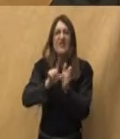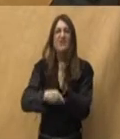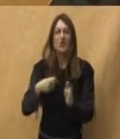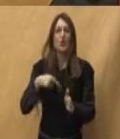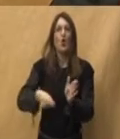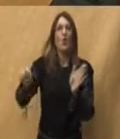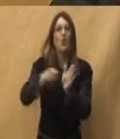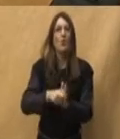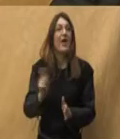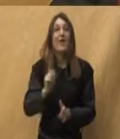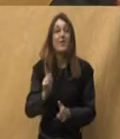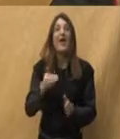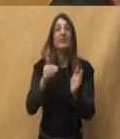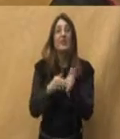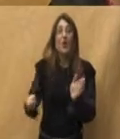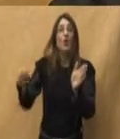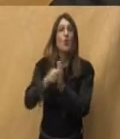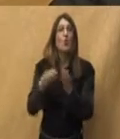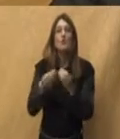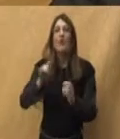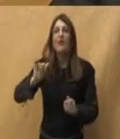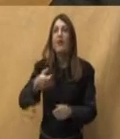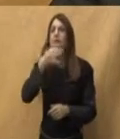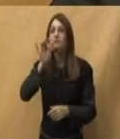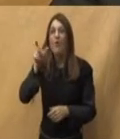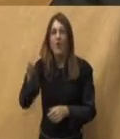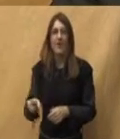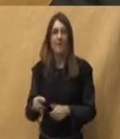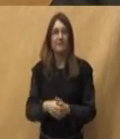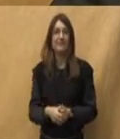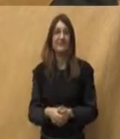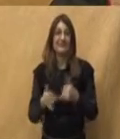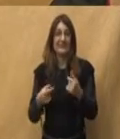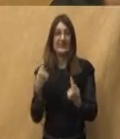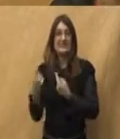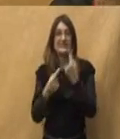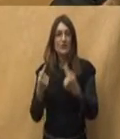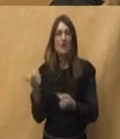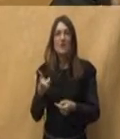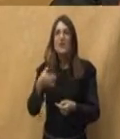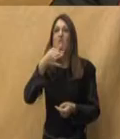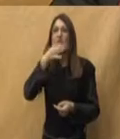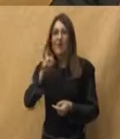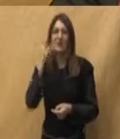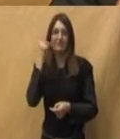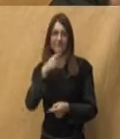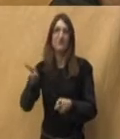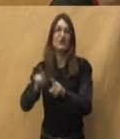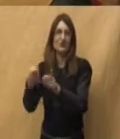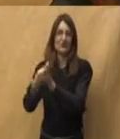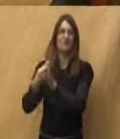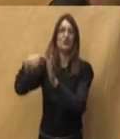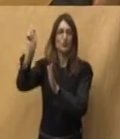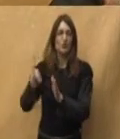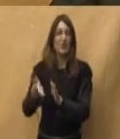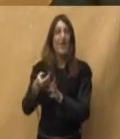kupuje logikom šta je bolje. Imamo jednu situaciju koja je vrlo nezgodna, što je ona hrana koja je bolja i skuplja. Tako da